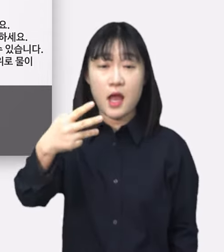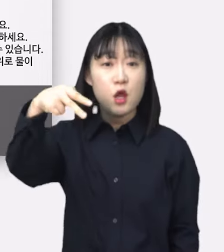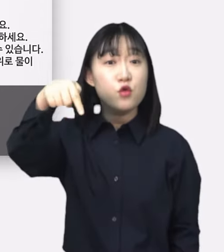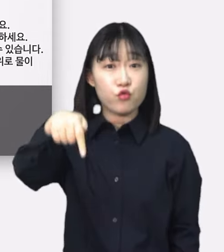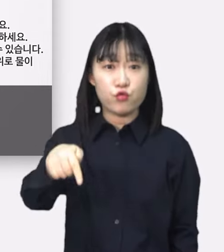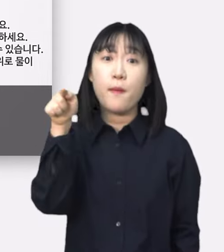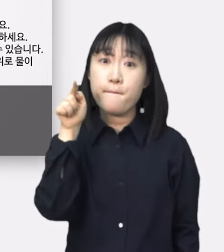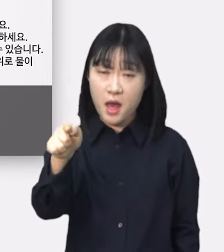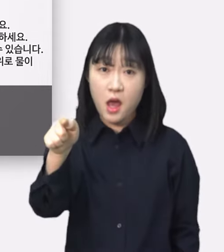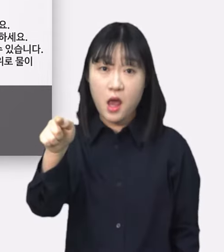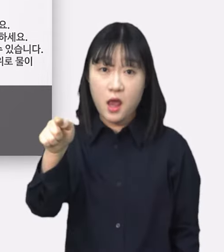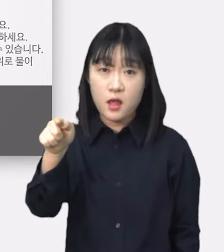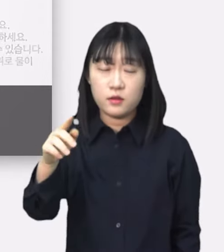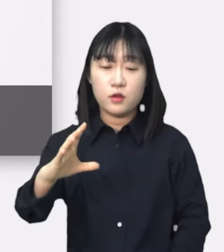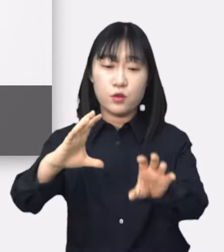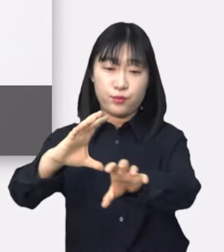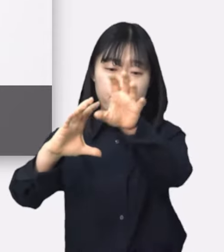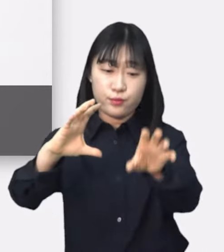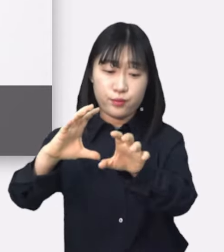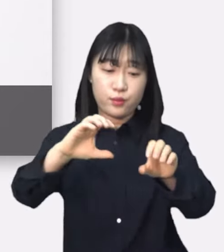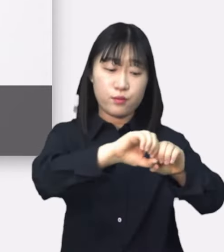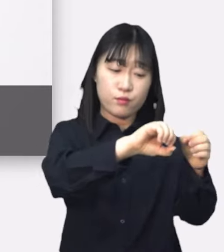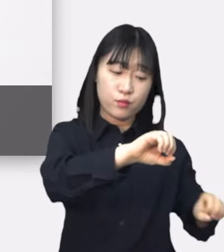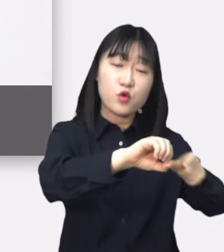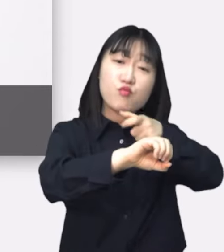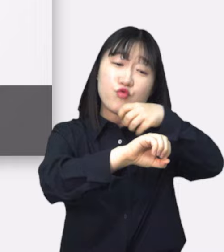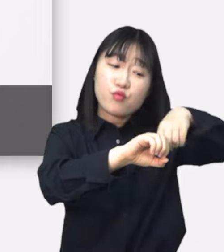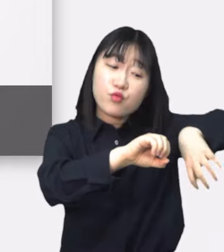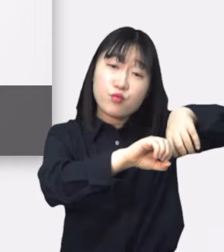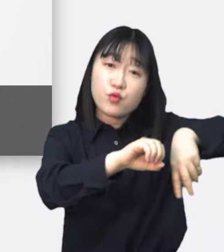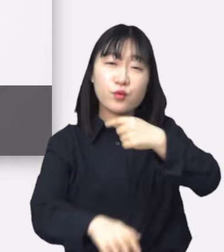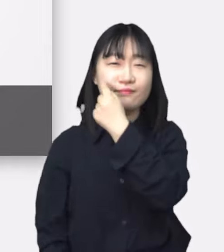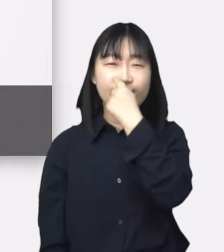정상적으로 배수 동작이 되는지 확인해 주세요.